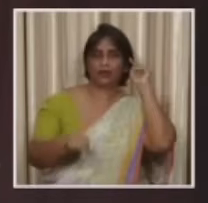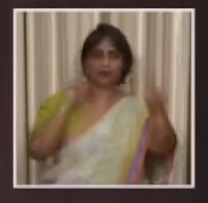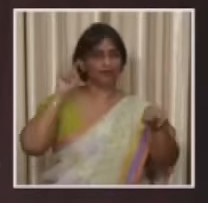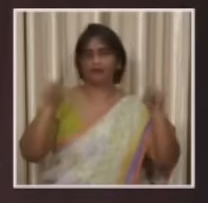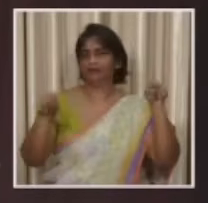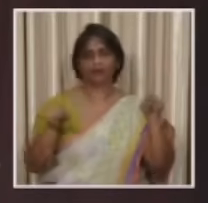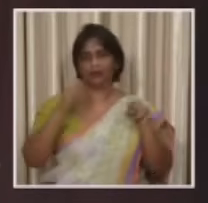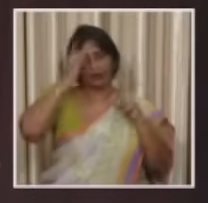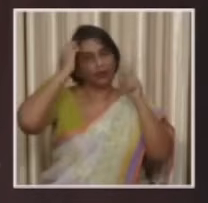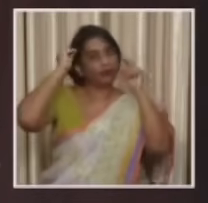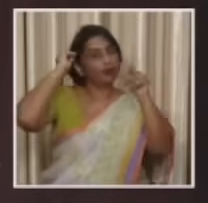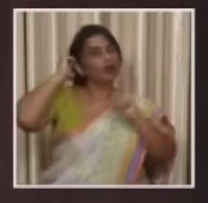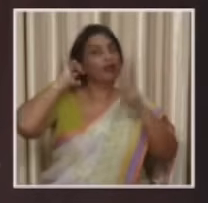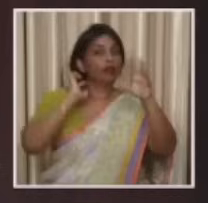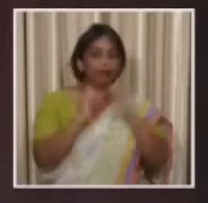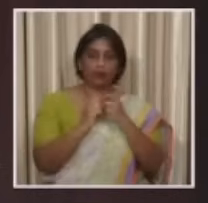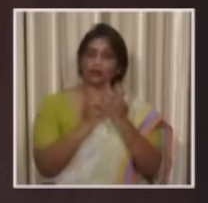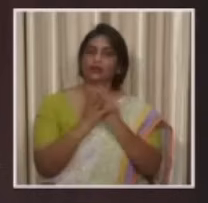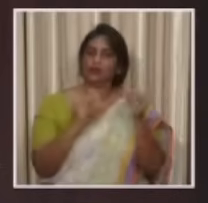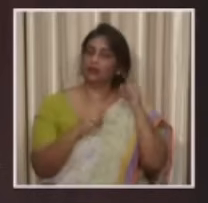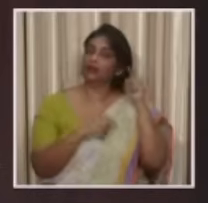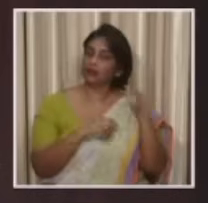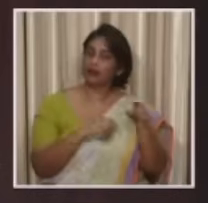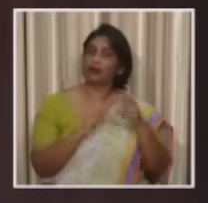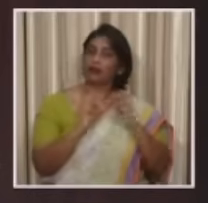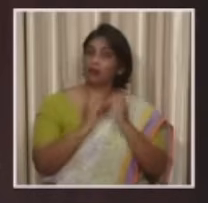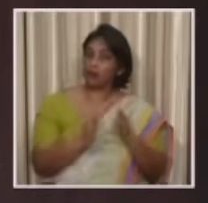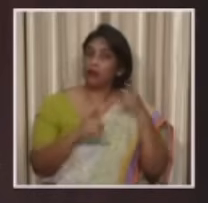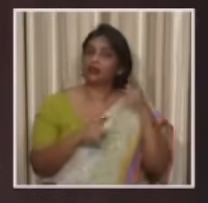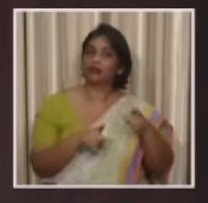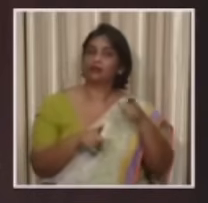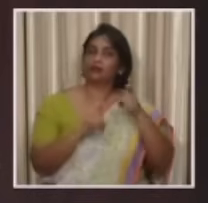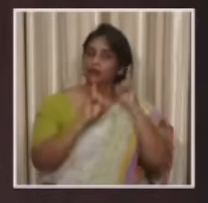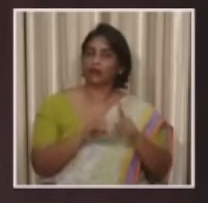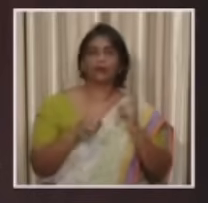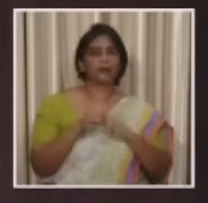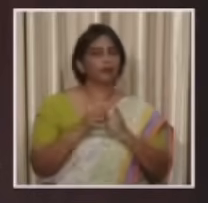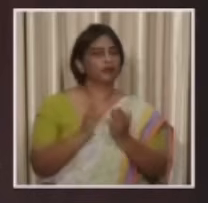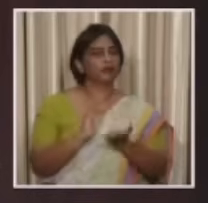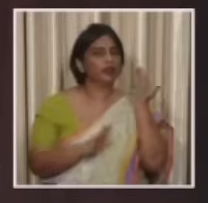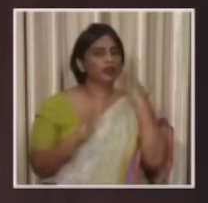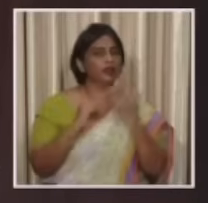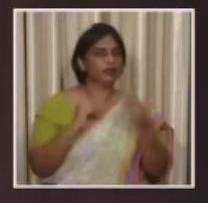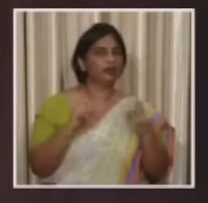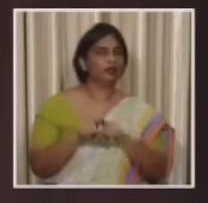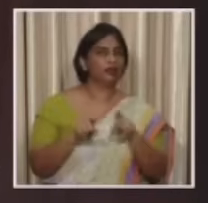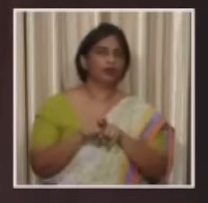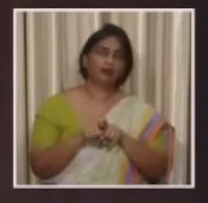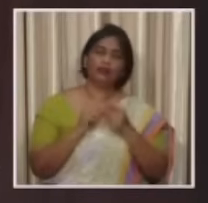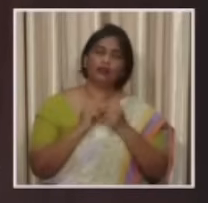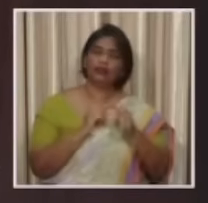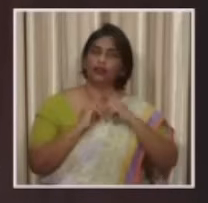එපා. තමුන්නාසල ප්‍රශ්න විසඳන්න. තමුන්නාසල ඇති කරපු ප්‍රශ්න වලින් තමයි මේ ප්‍රශ්නේ වැඩි වෙලා තියෙන්නේ. මේ